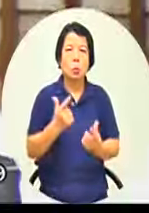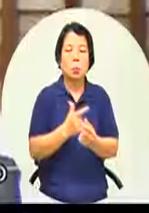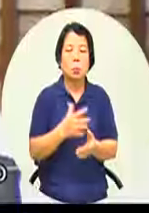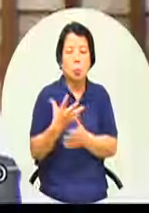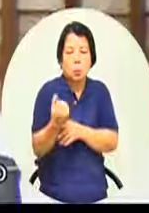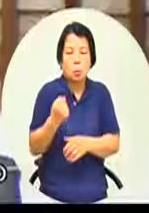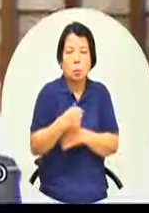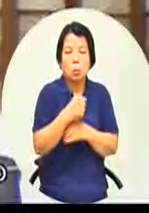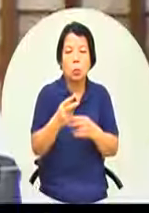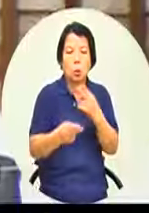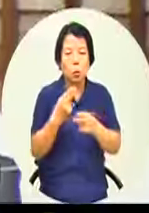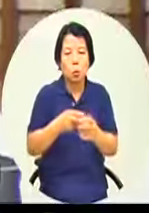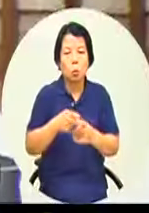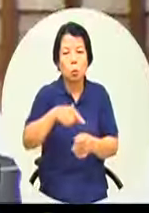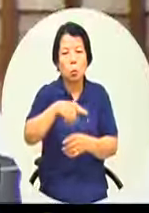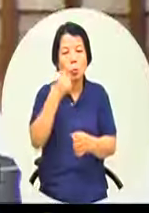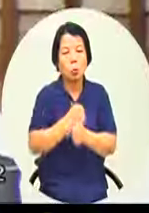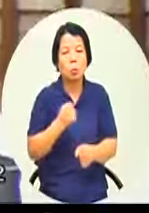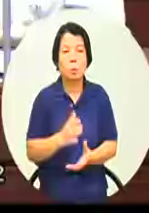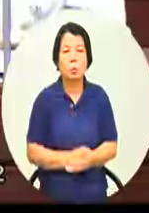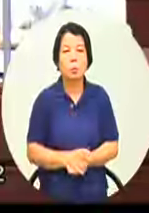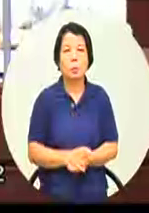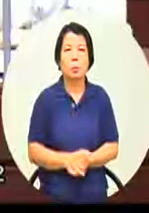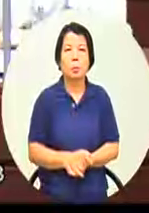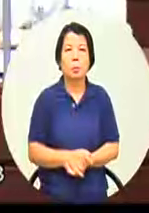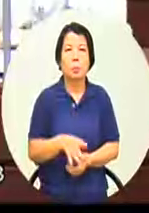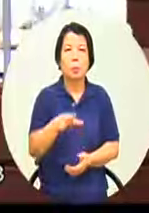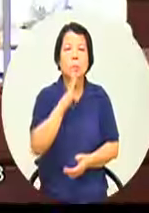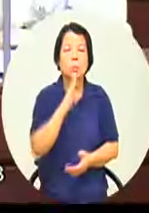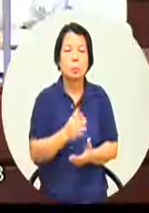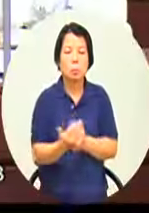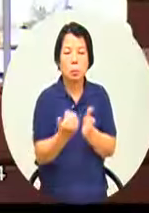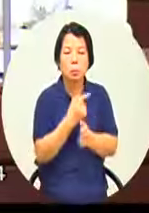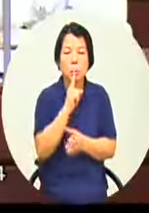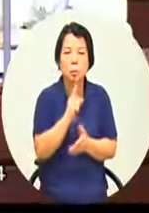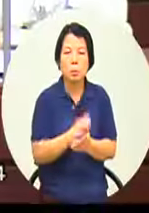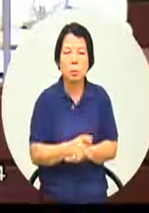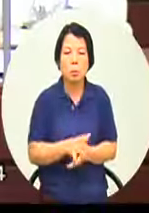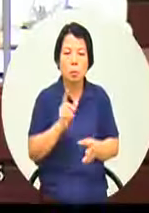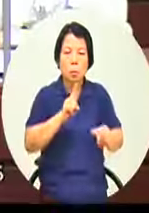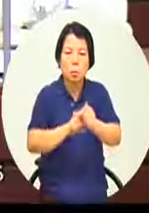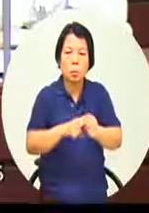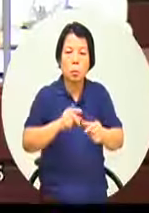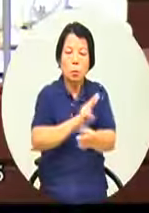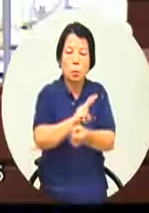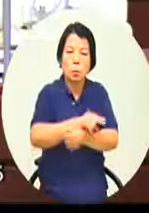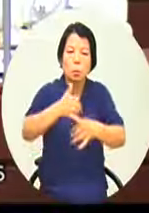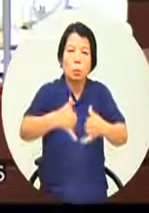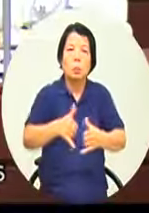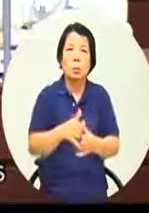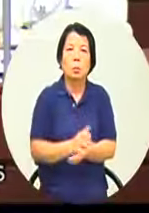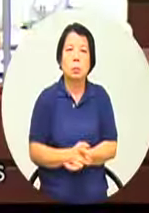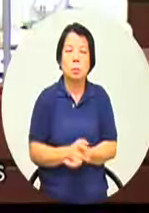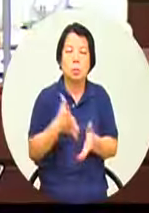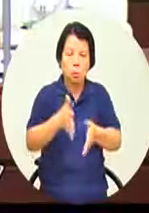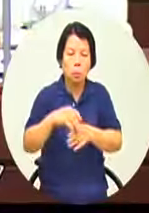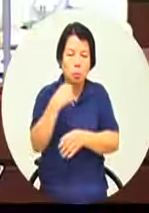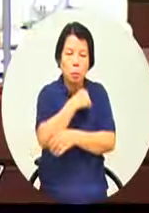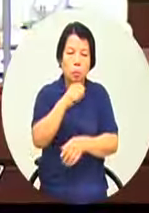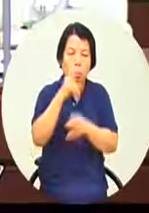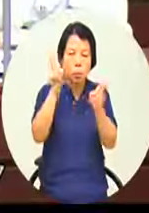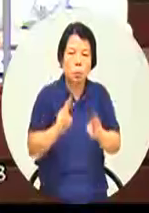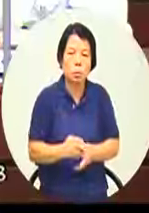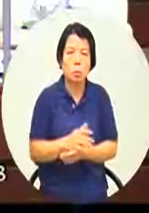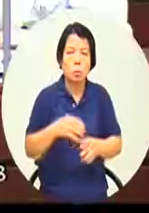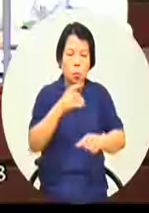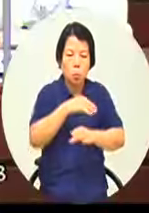的部分，你现在怎么执行？ 你跟议员报告，那个如果刚刚提到的这种中林路这个问题，这个部分台电它的这个前